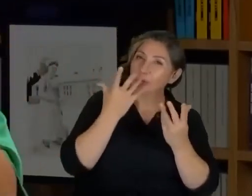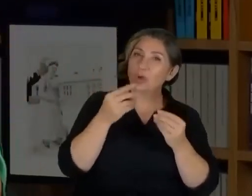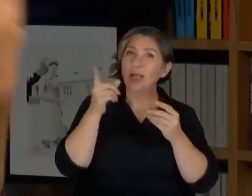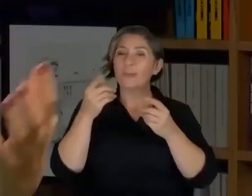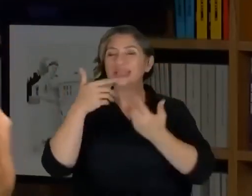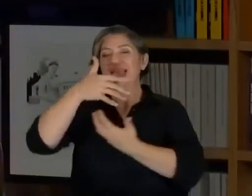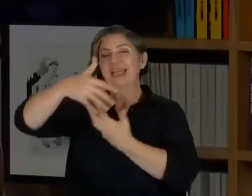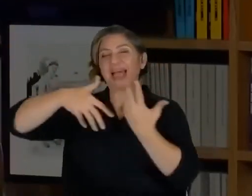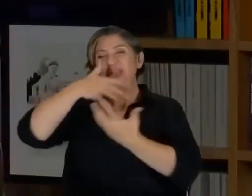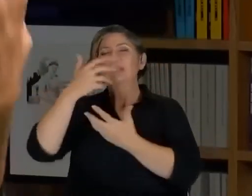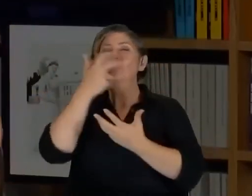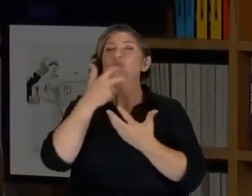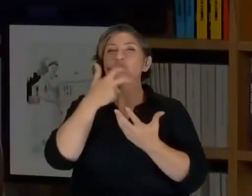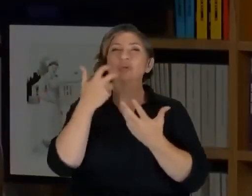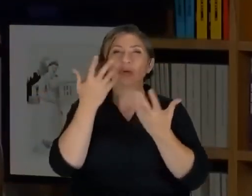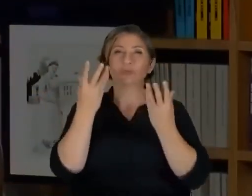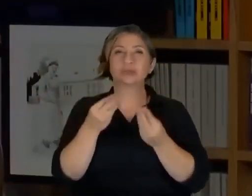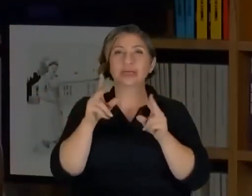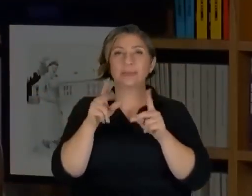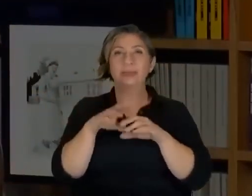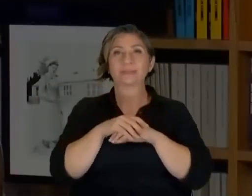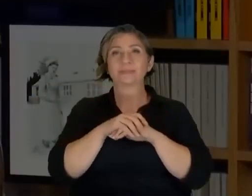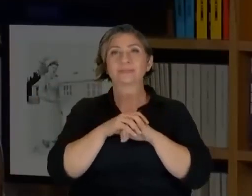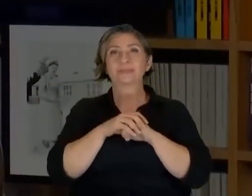da olacak, bu da olacak, böyle türküler olacak.